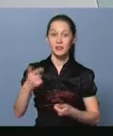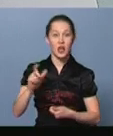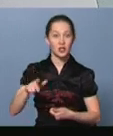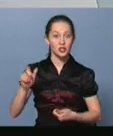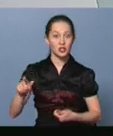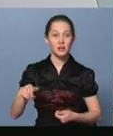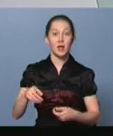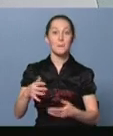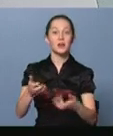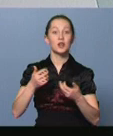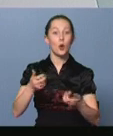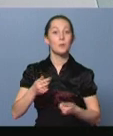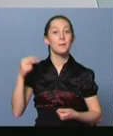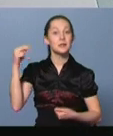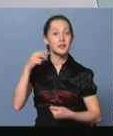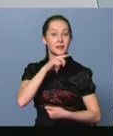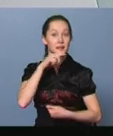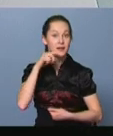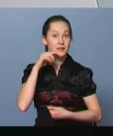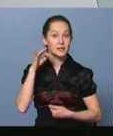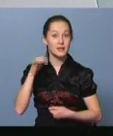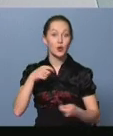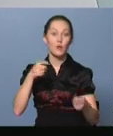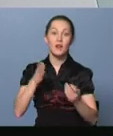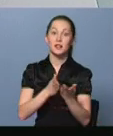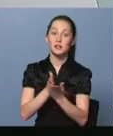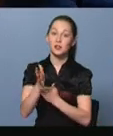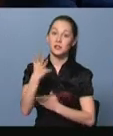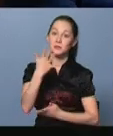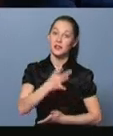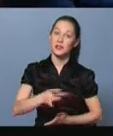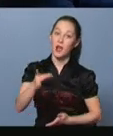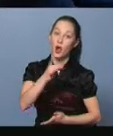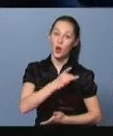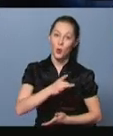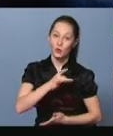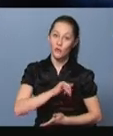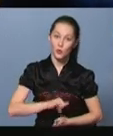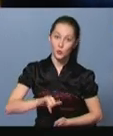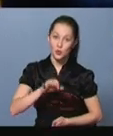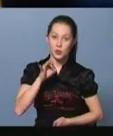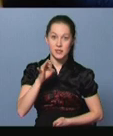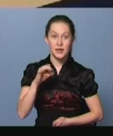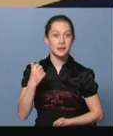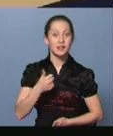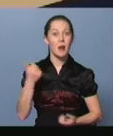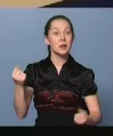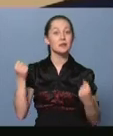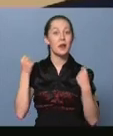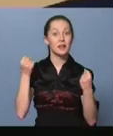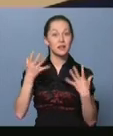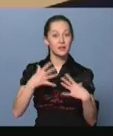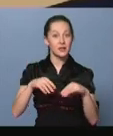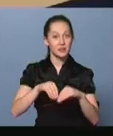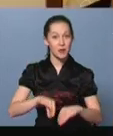президента России. На этот раз к руководителю региона обратились жители из 5 районов республики, в том числе и самая спортивная семья